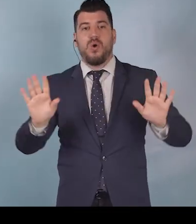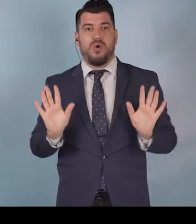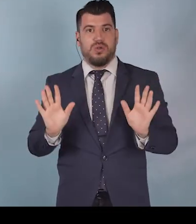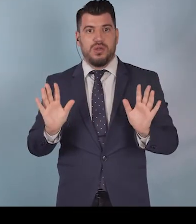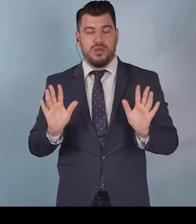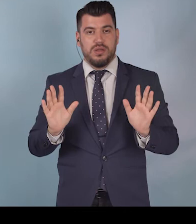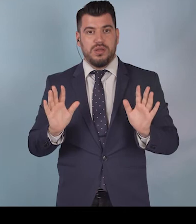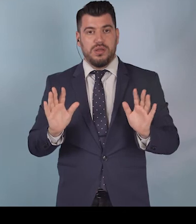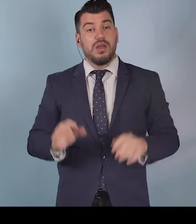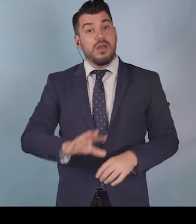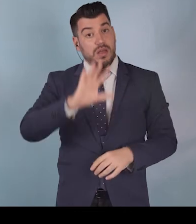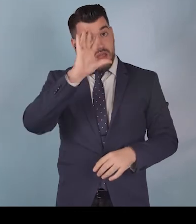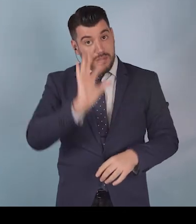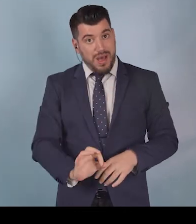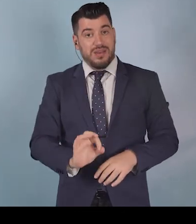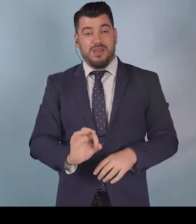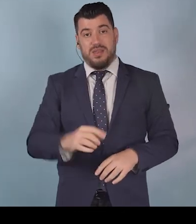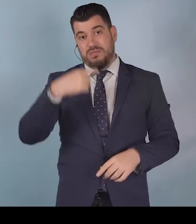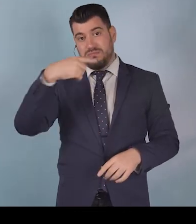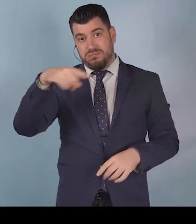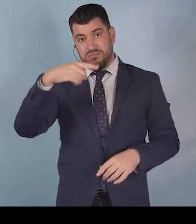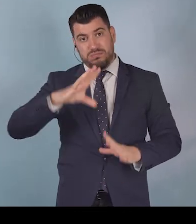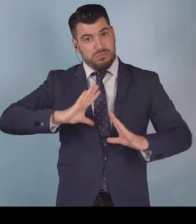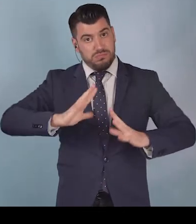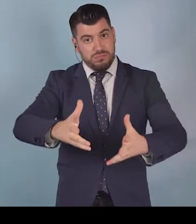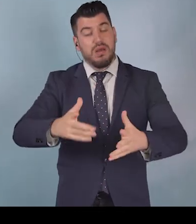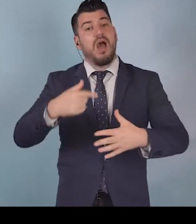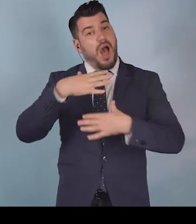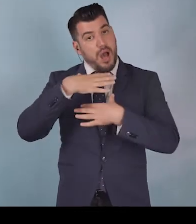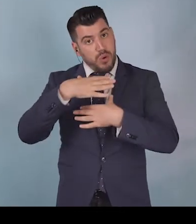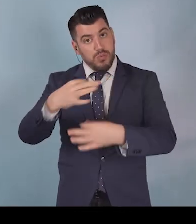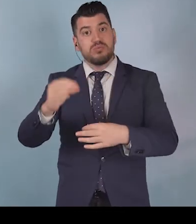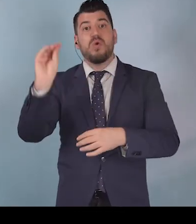πάνελ. Υπάρχει από εκπροσώπους της πολιτείας.